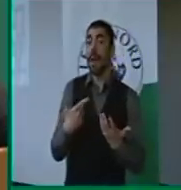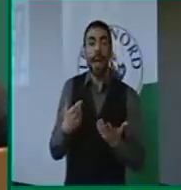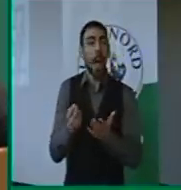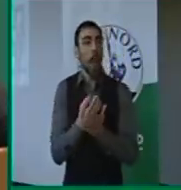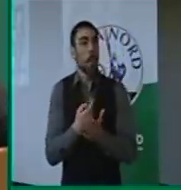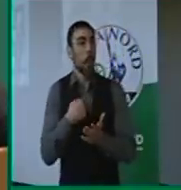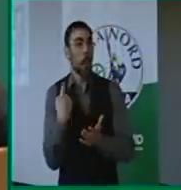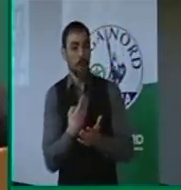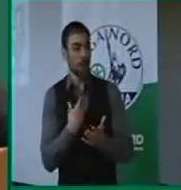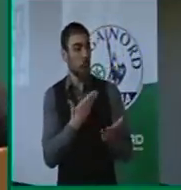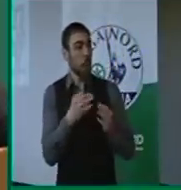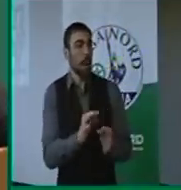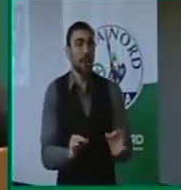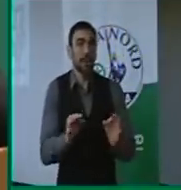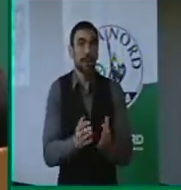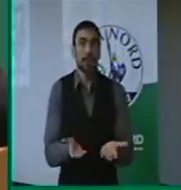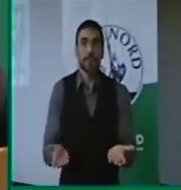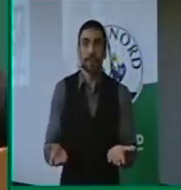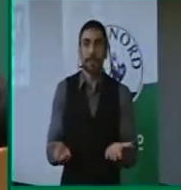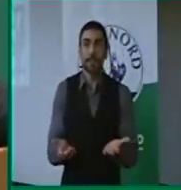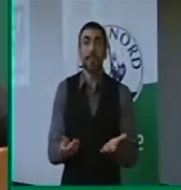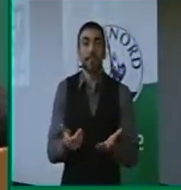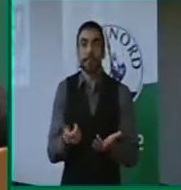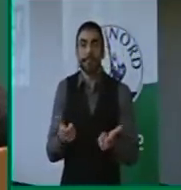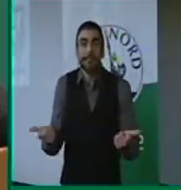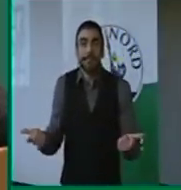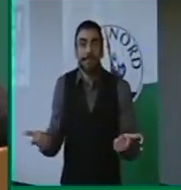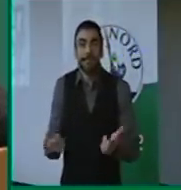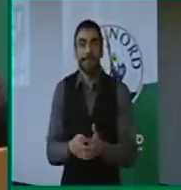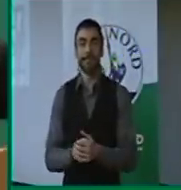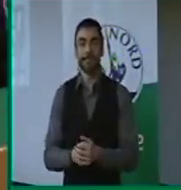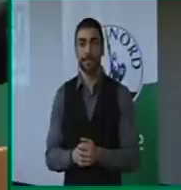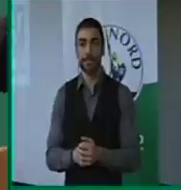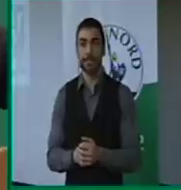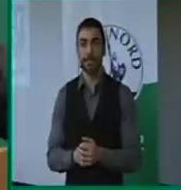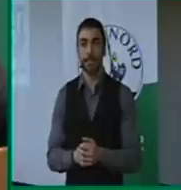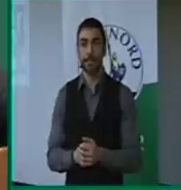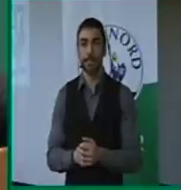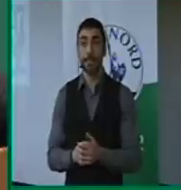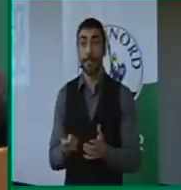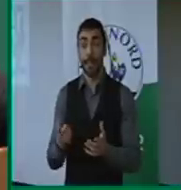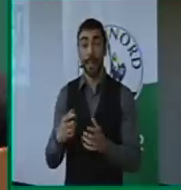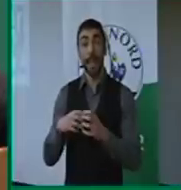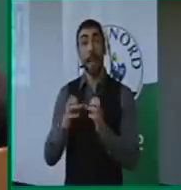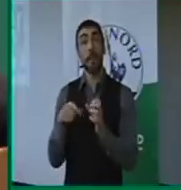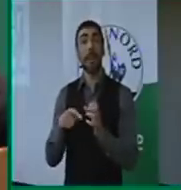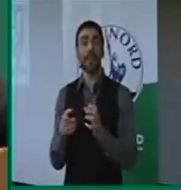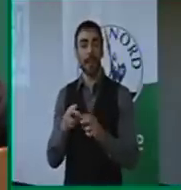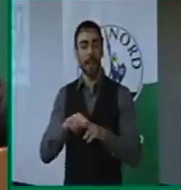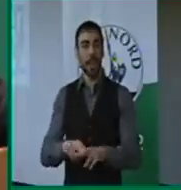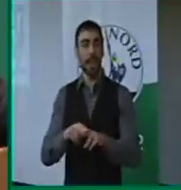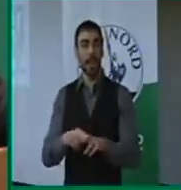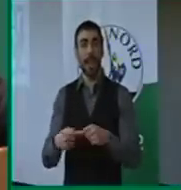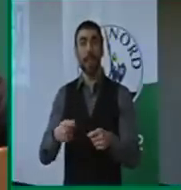i nostri prodotti non c'è più nulla le nostre pesche rimangono lì sul